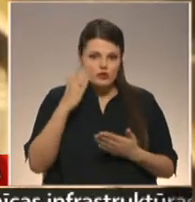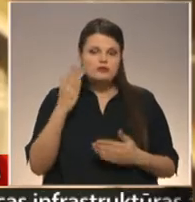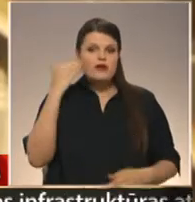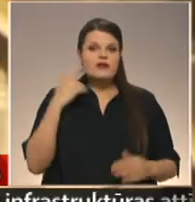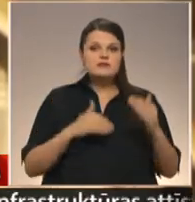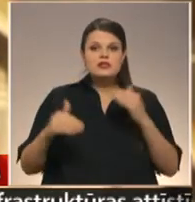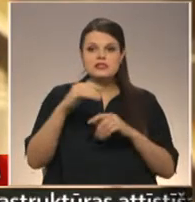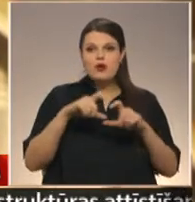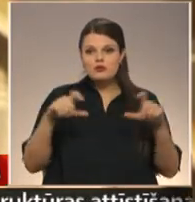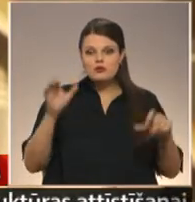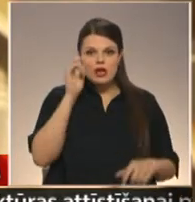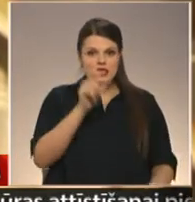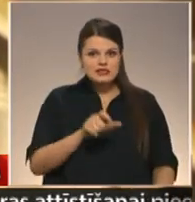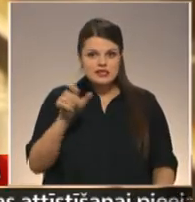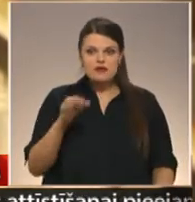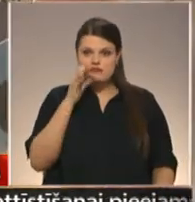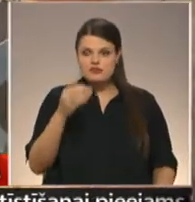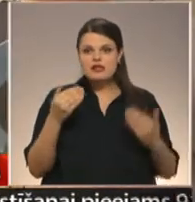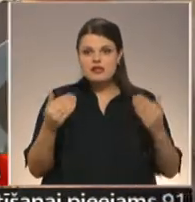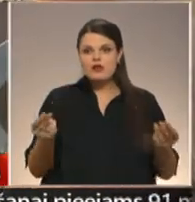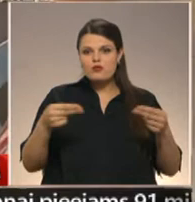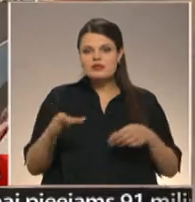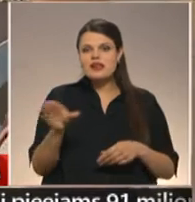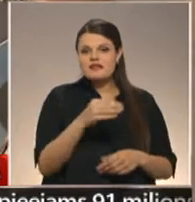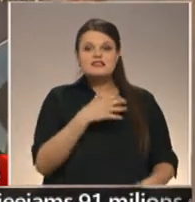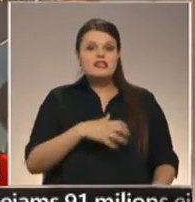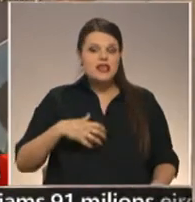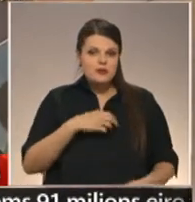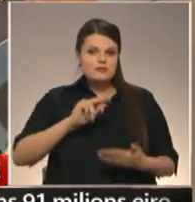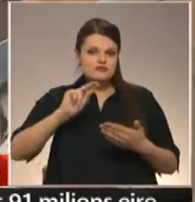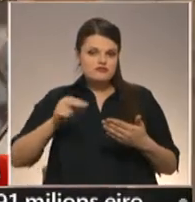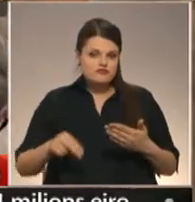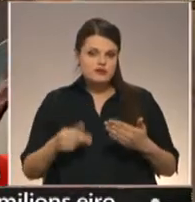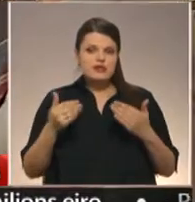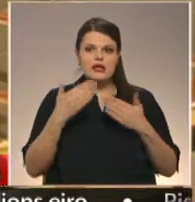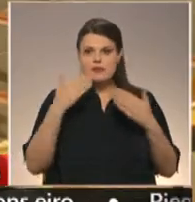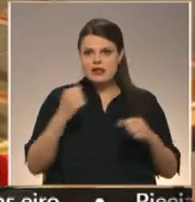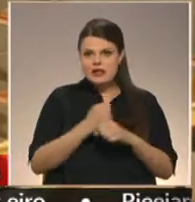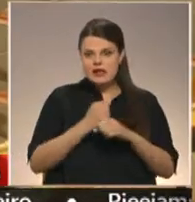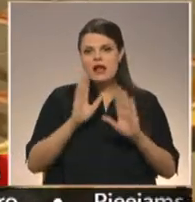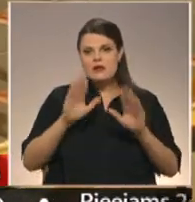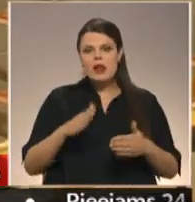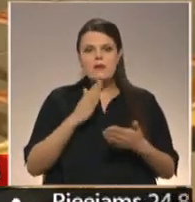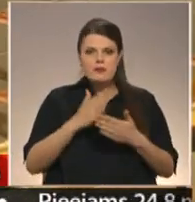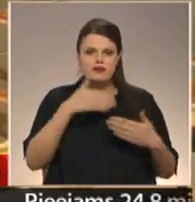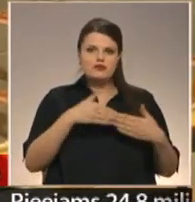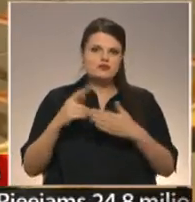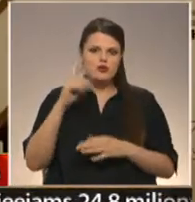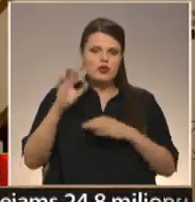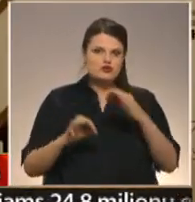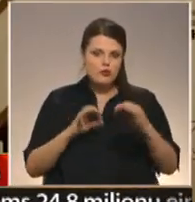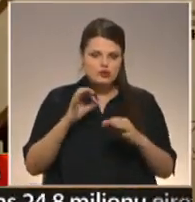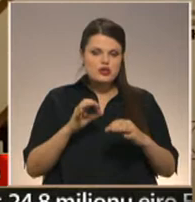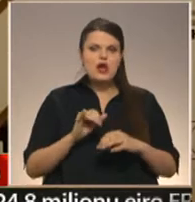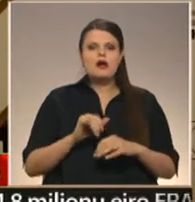Ventspils augstskolas zinātnieki apgalvo, ka šobrīd ir noslēgti visi nepieciešamie līgumi un norit pēdējie priekšdarbi, lai satelīts beidzot tiktu nogādāts izplatījumā.